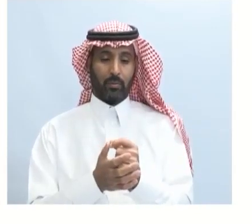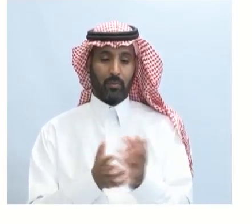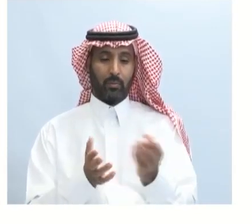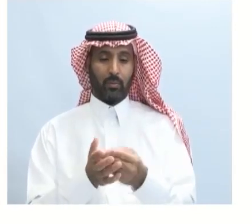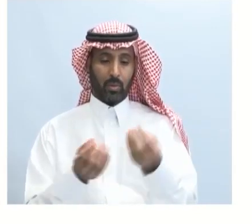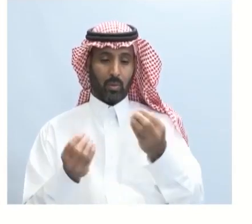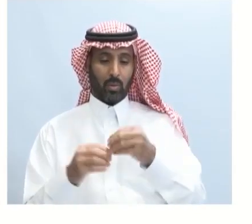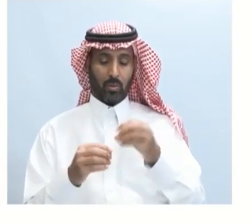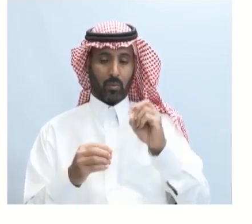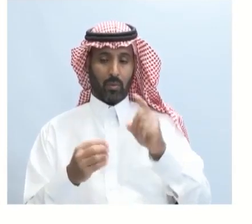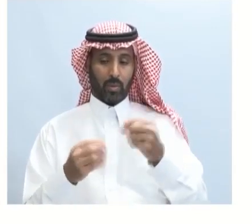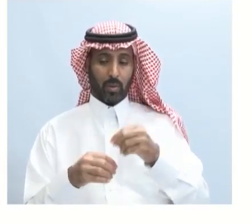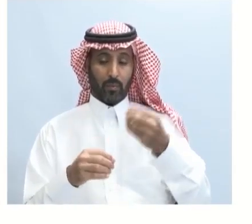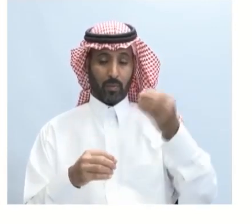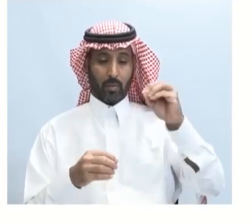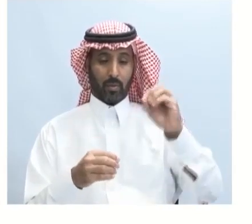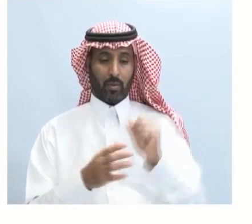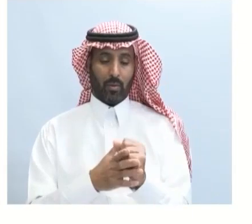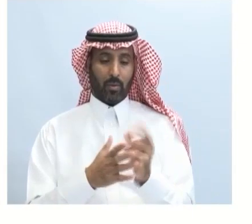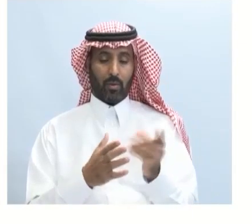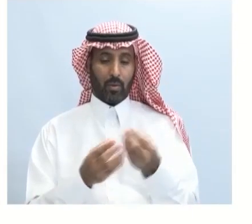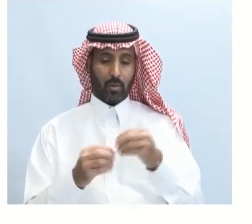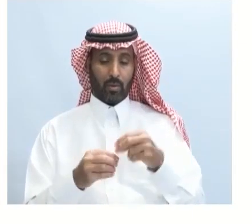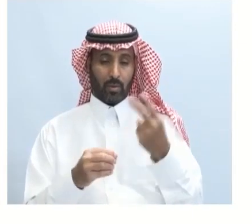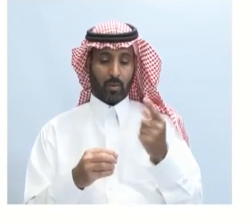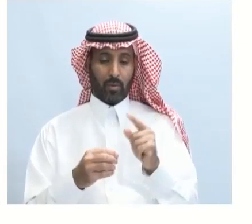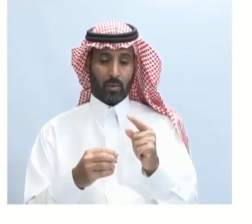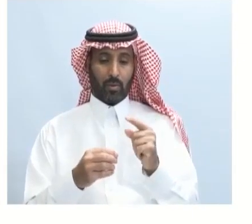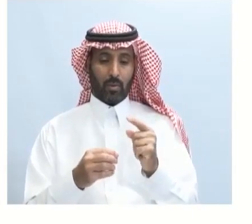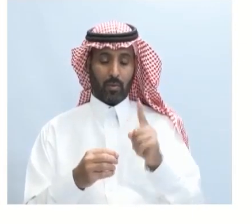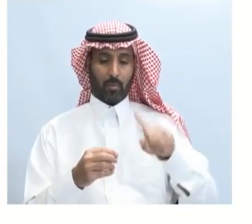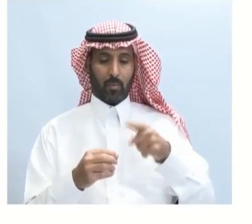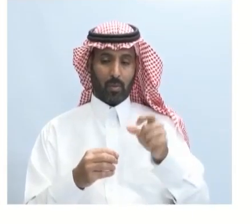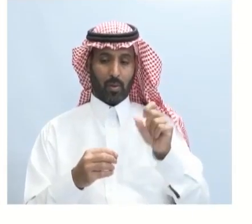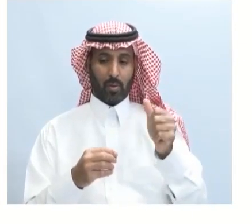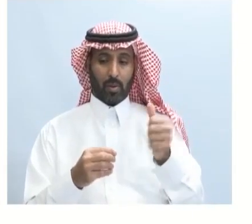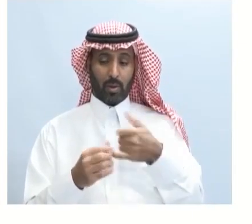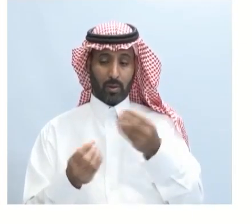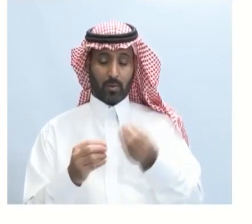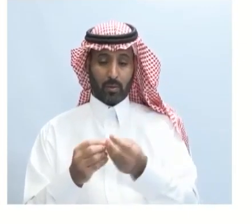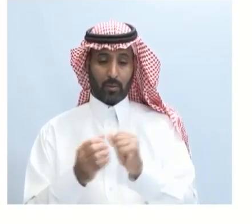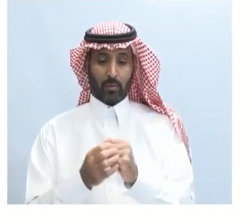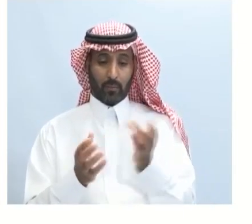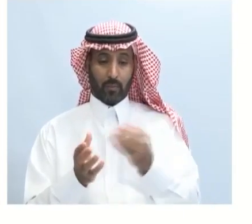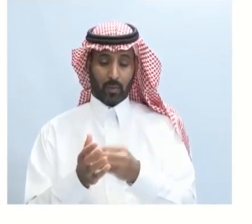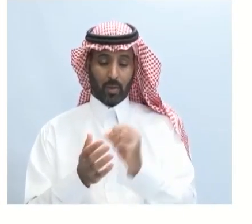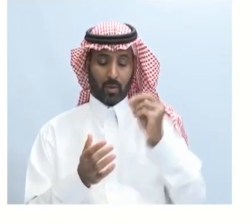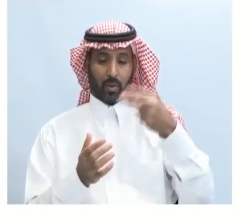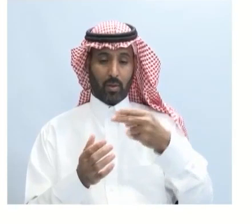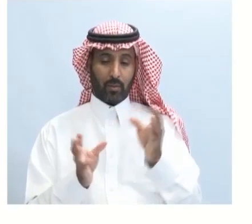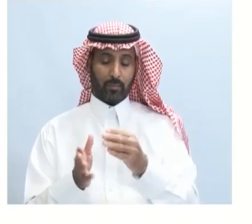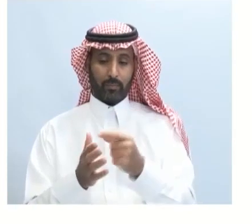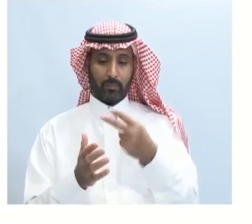ذلك اضيف الاكسجين سيعطيني اثنين بروبانون لا مشكله الى الان تكون لديه كيتون اذا الكحول اثنين